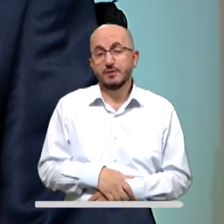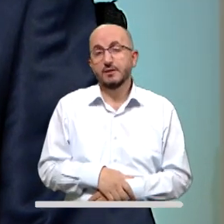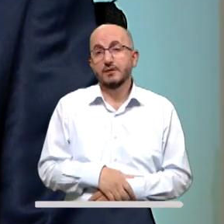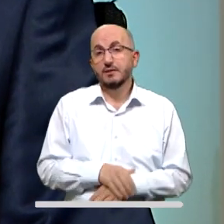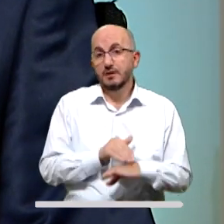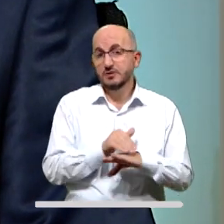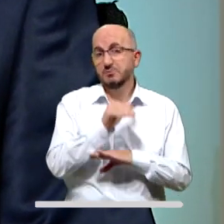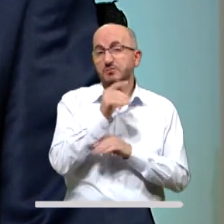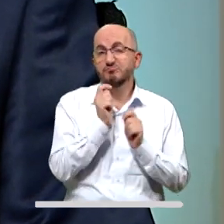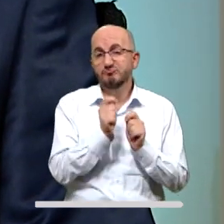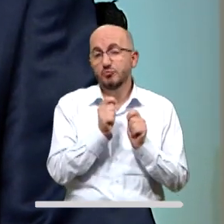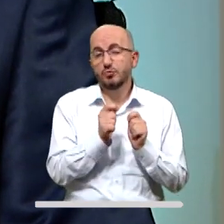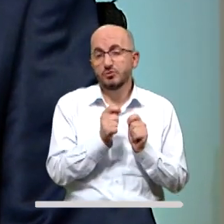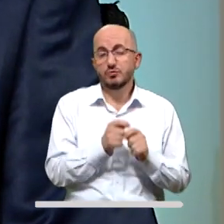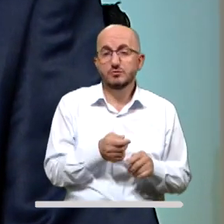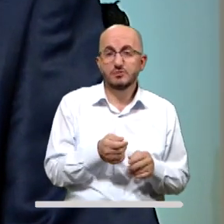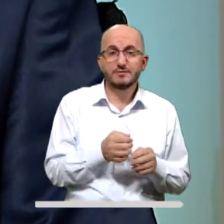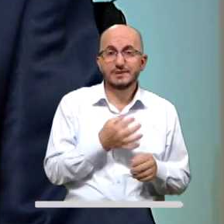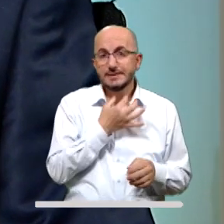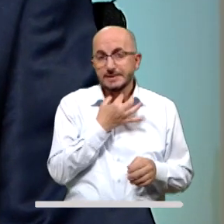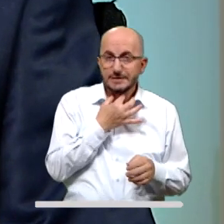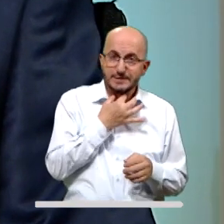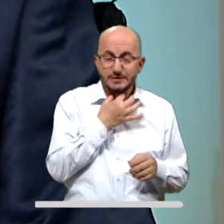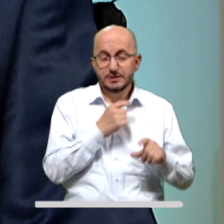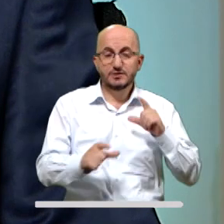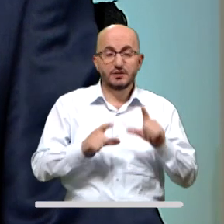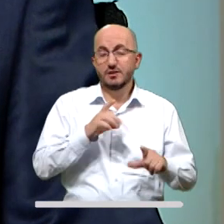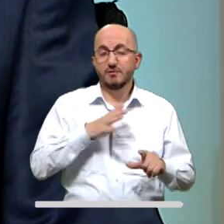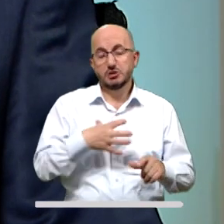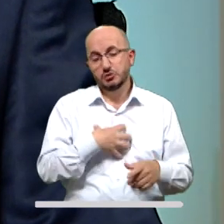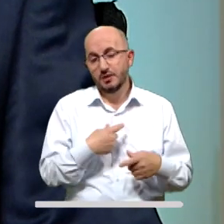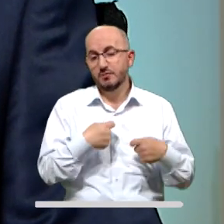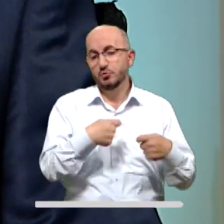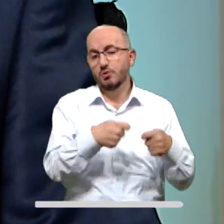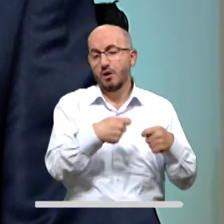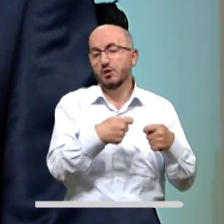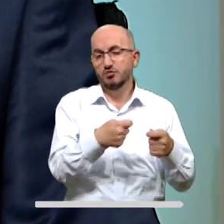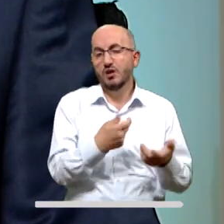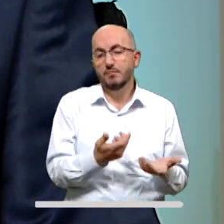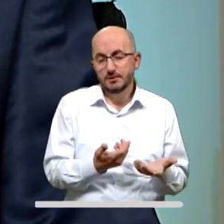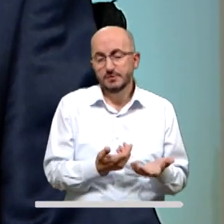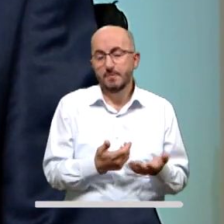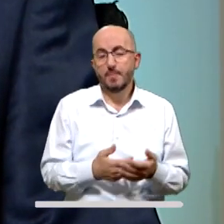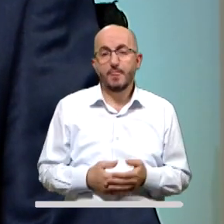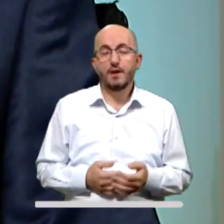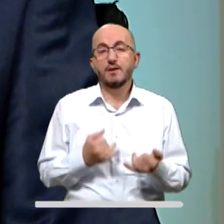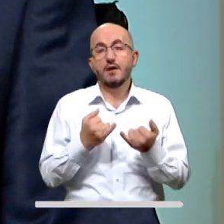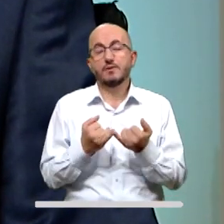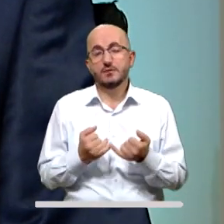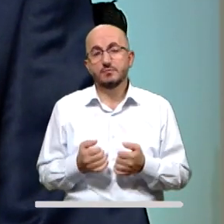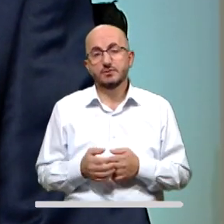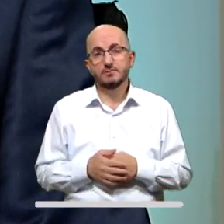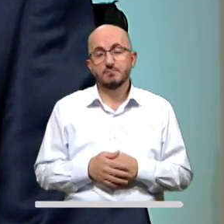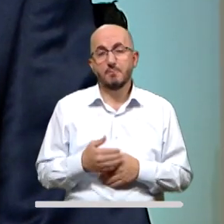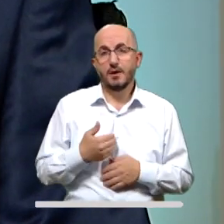geçimini temin edemiyorsa, zaruri ihtiyaçlarını karşılayamıyorsa kendisi de bunu harcayabilir. Gelelim kardeşimize.